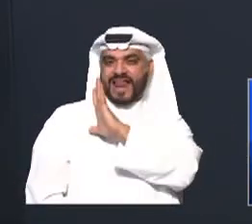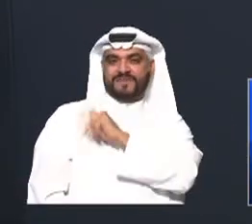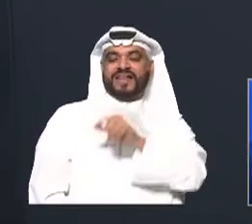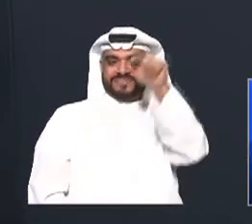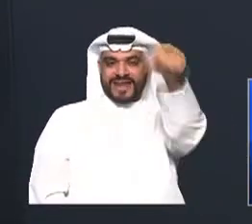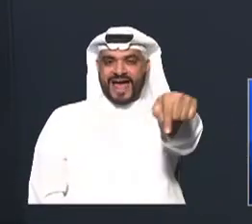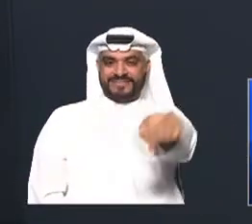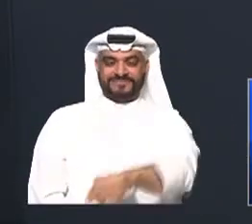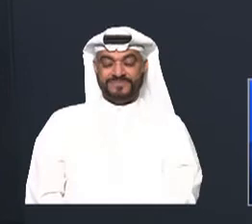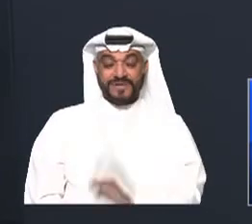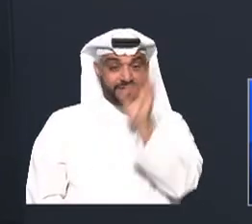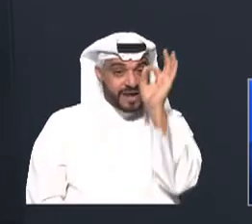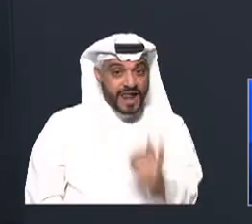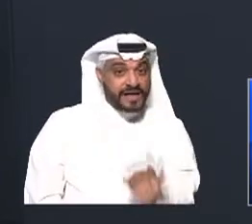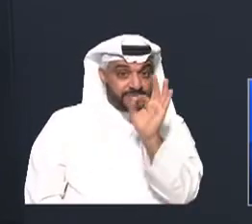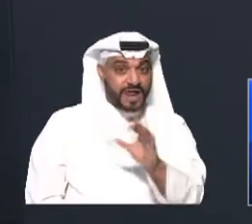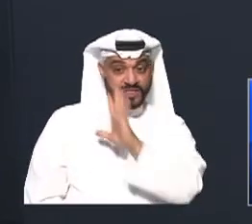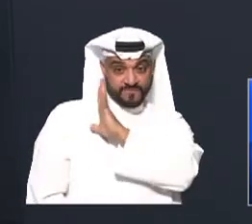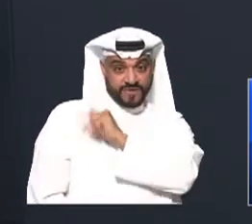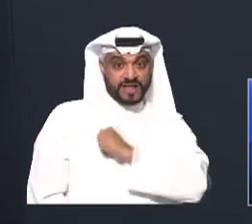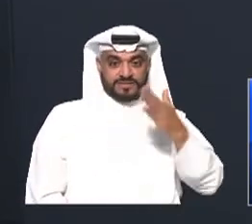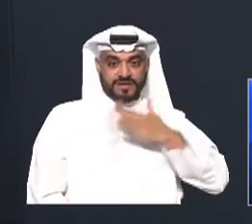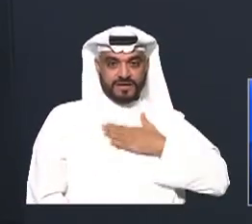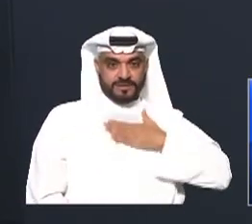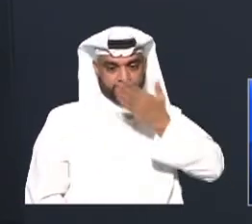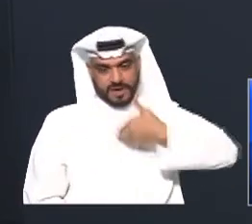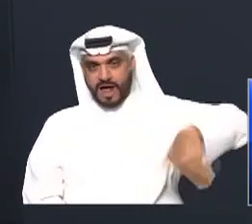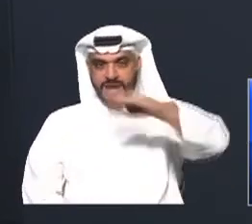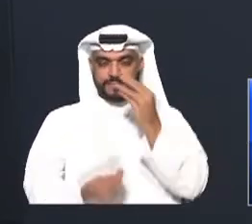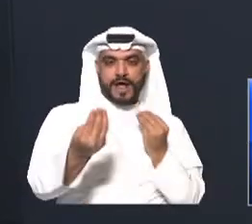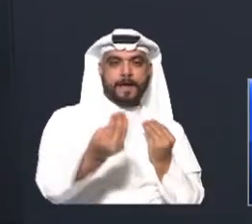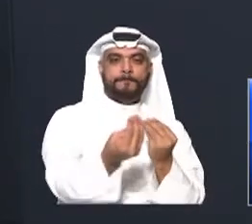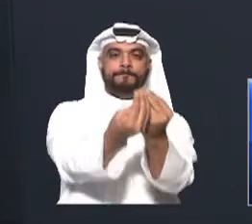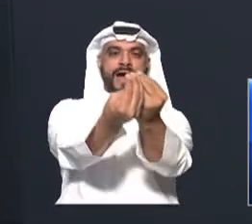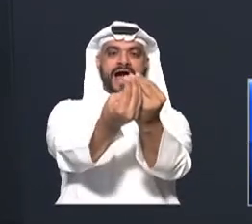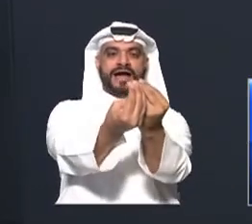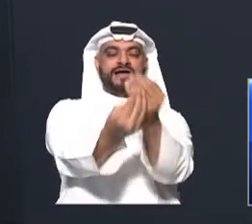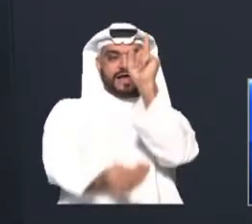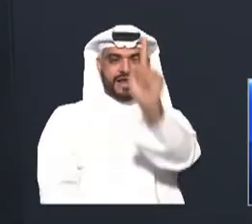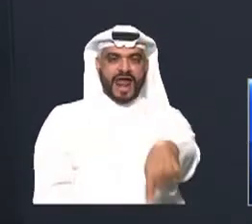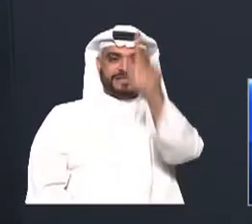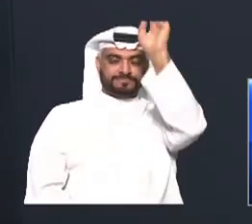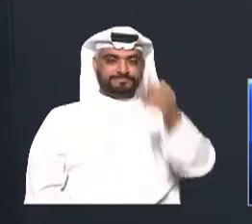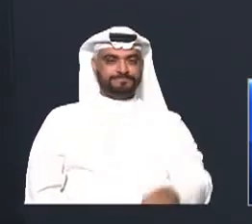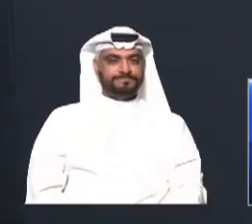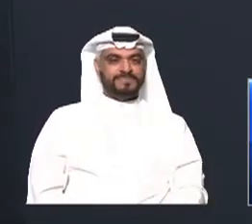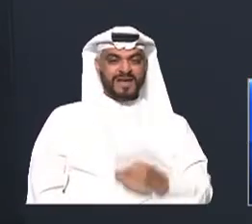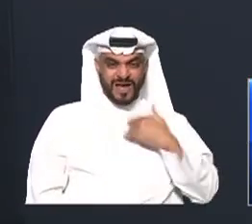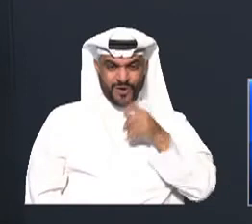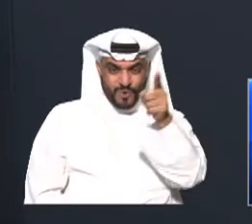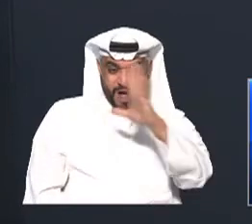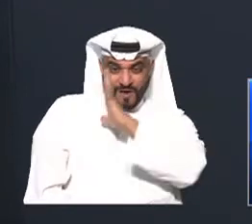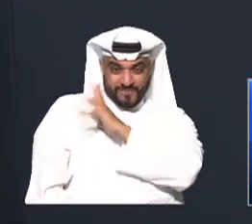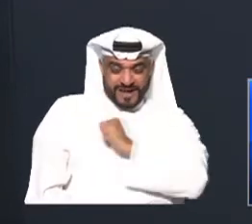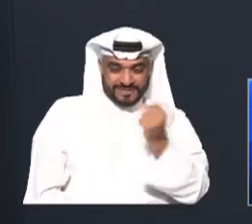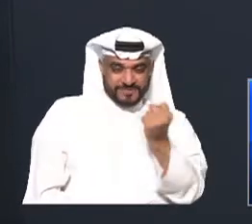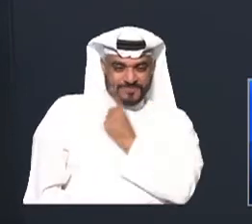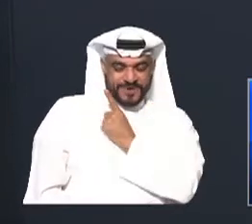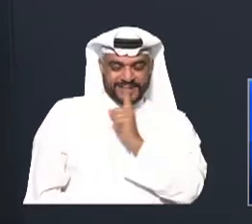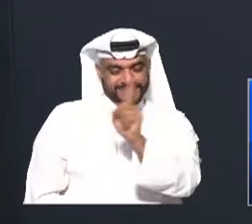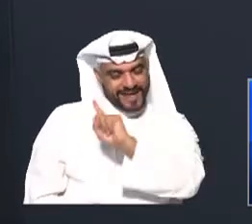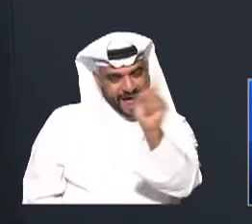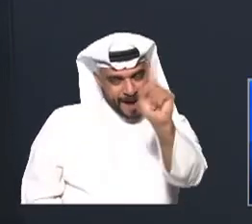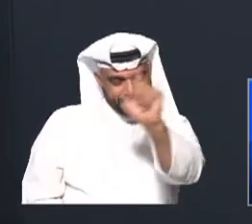لكي ينتصر الفلسطيني علينا أن نقف معه، علينا إشعاره بأنه ليس وحيدا، وبأن